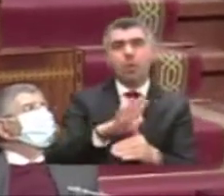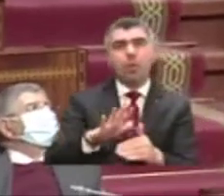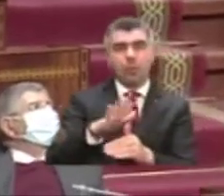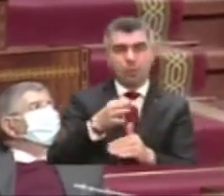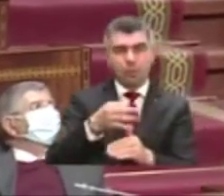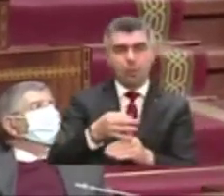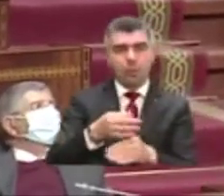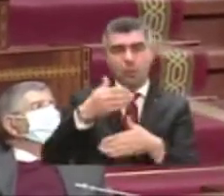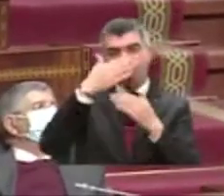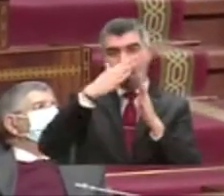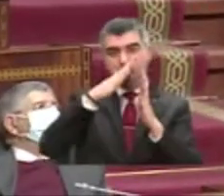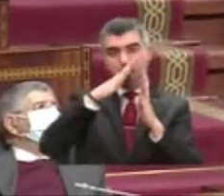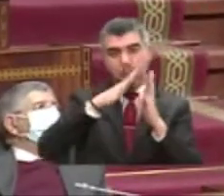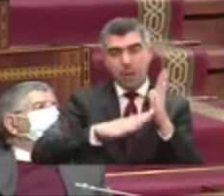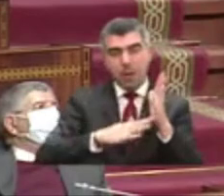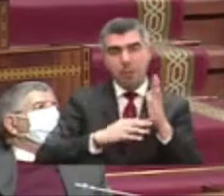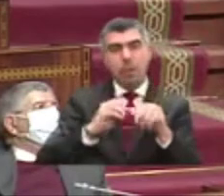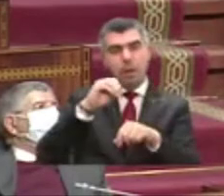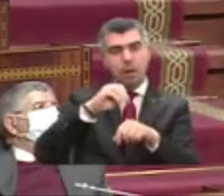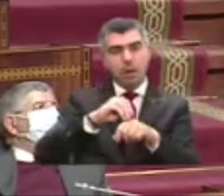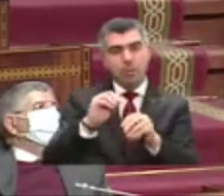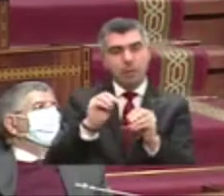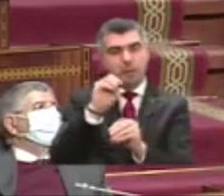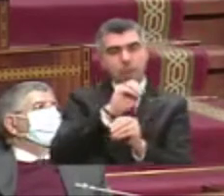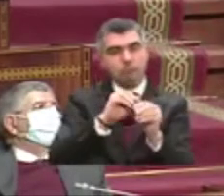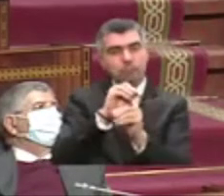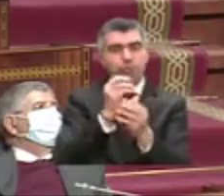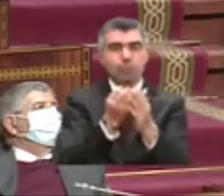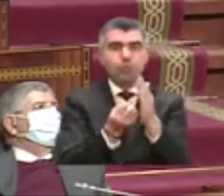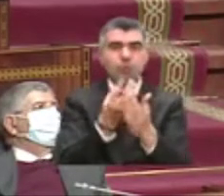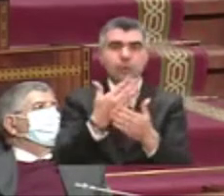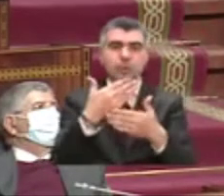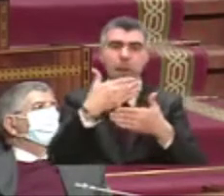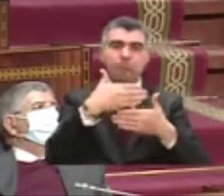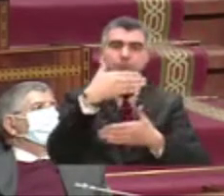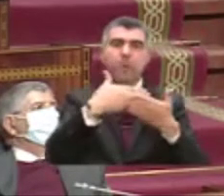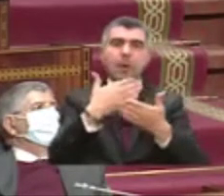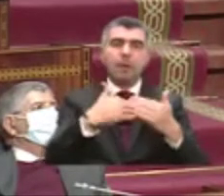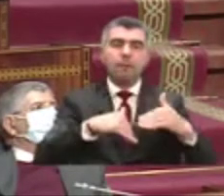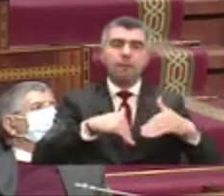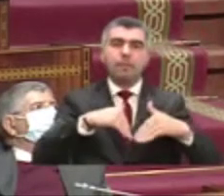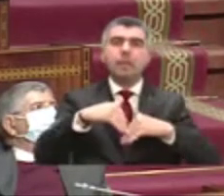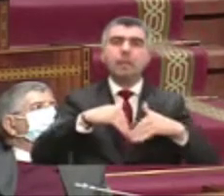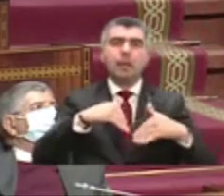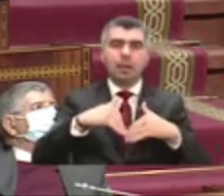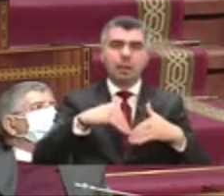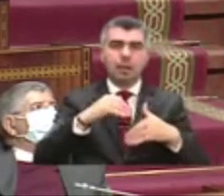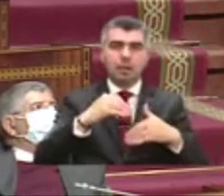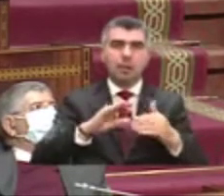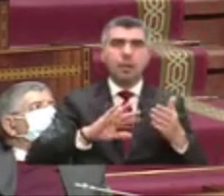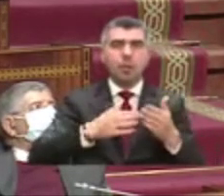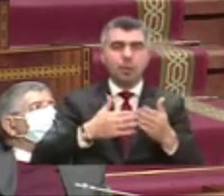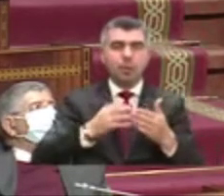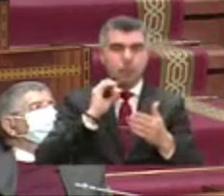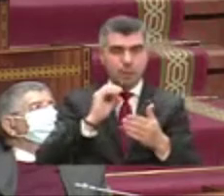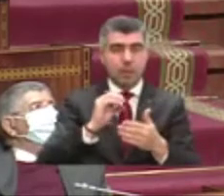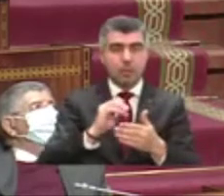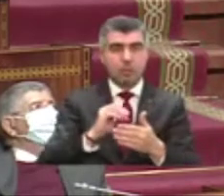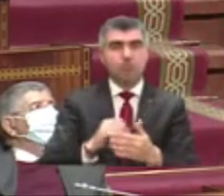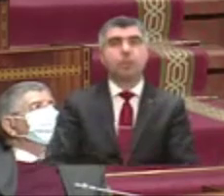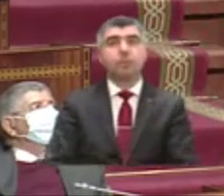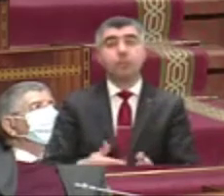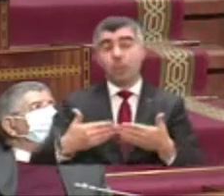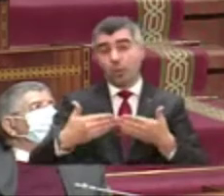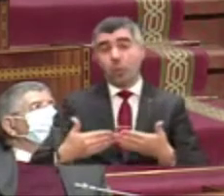بلادنا واعاده تاهيل الطرق الاقليميه المصنفه، لان اغلبيه الطرق الاقليميه المصنفه اللي في العرض ديالها 4 متر